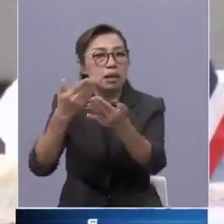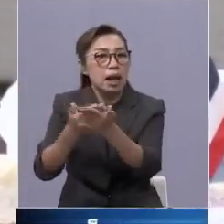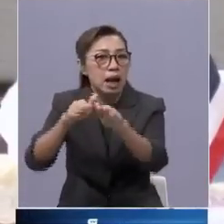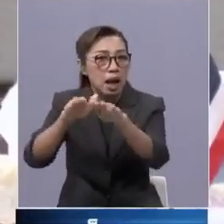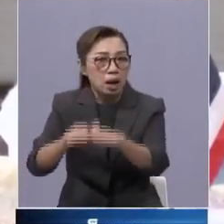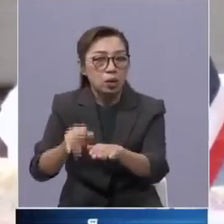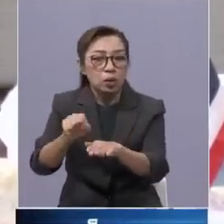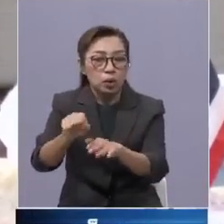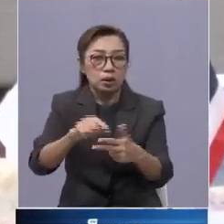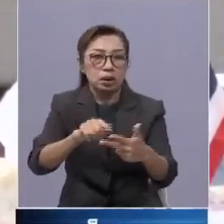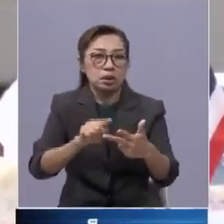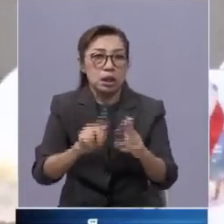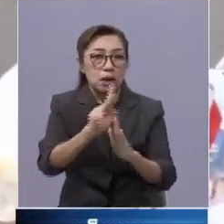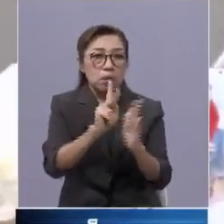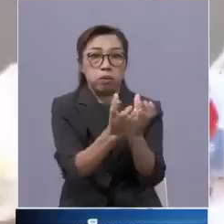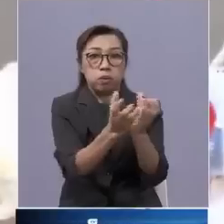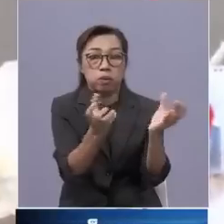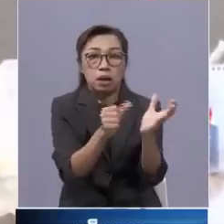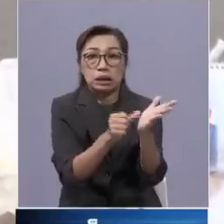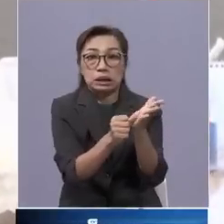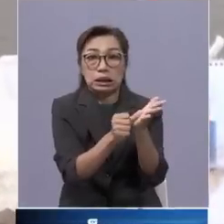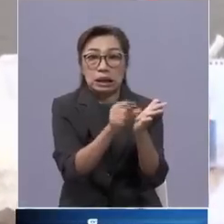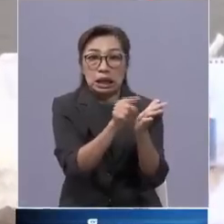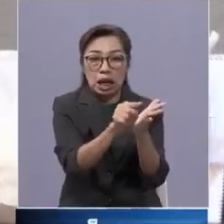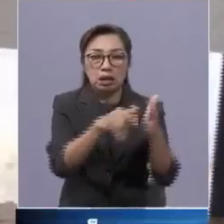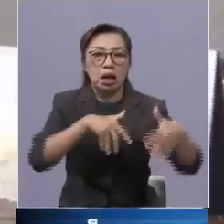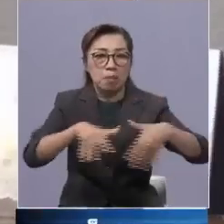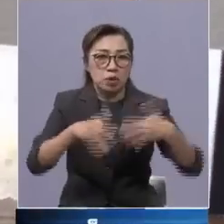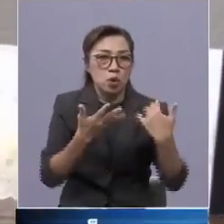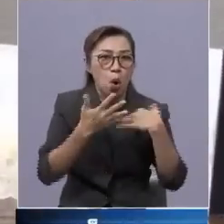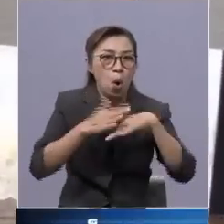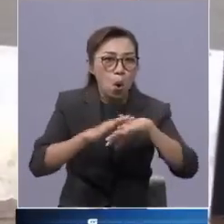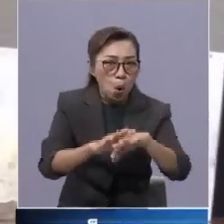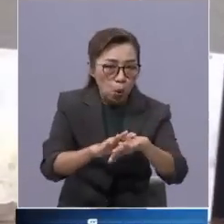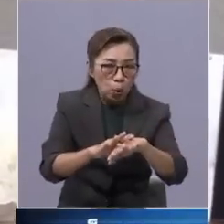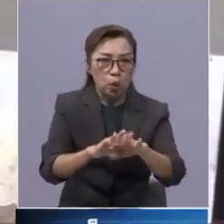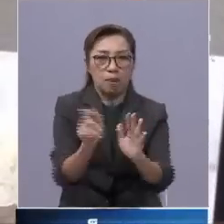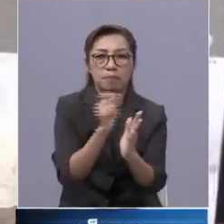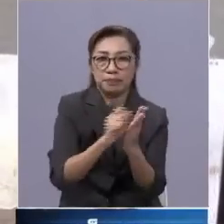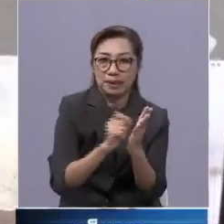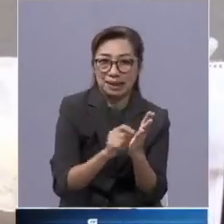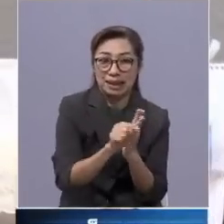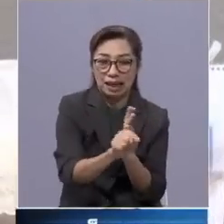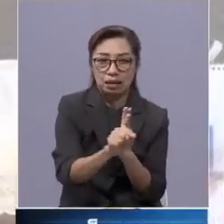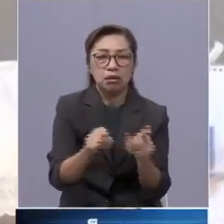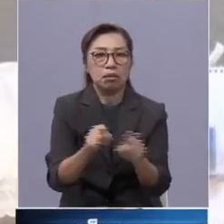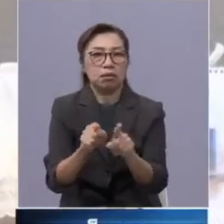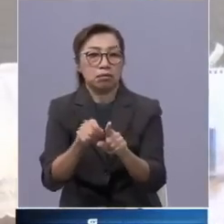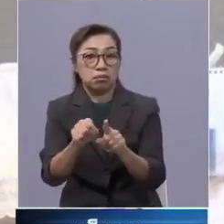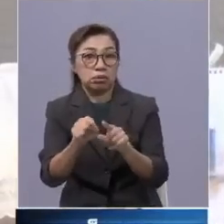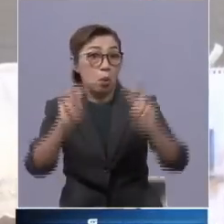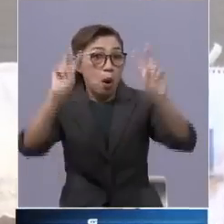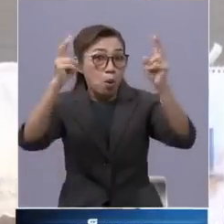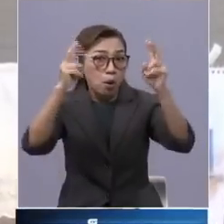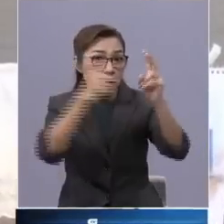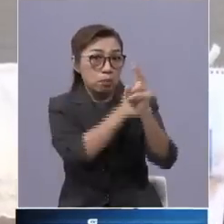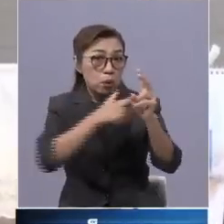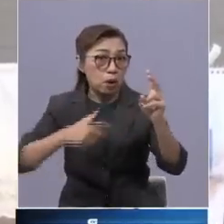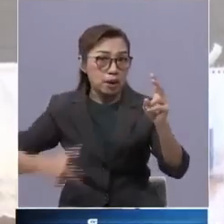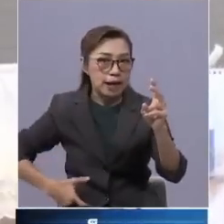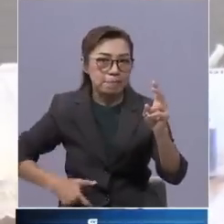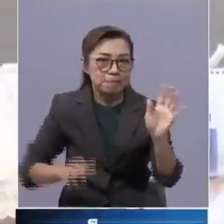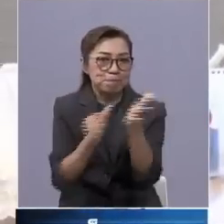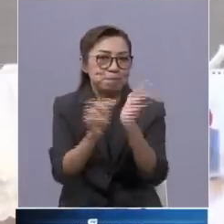รมนูญฉบับประชาชนที่ประชาชนมีส่วนร่วมออกแบบโดยไม่แตะต้องหมวดพระมหากษัตริย์นะ